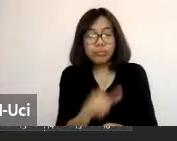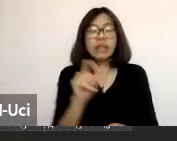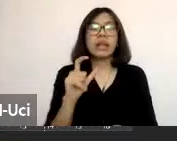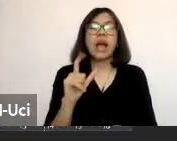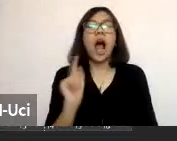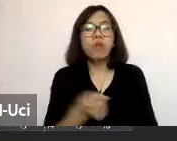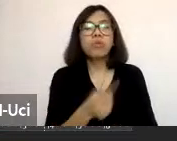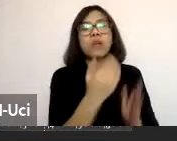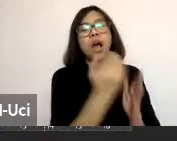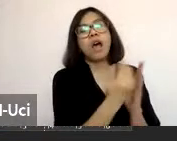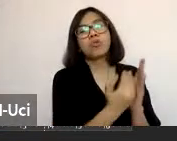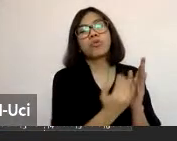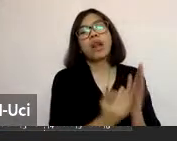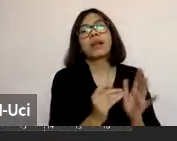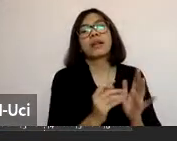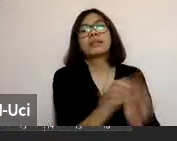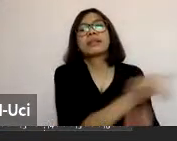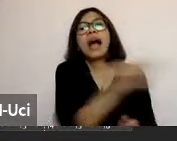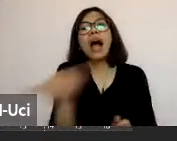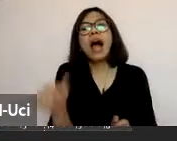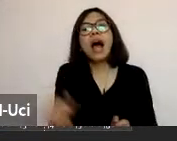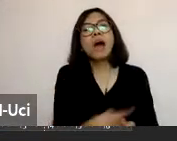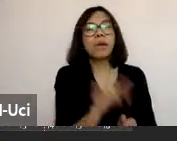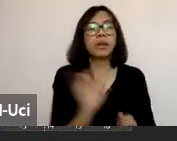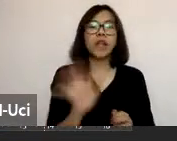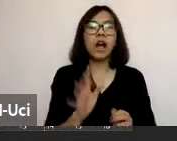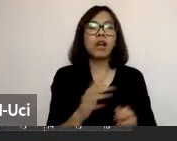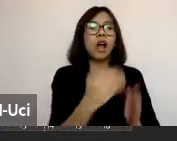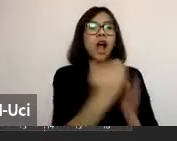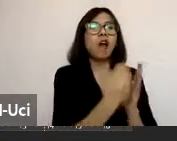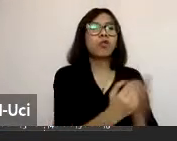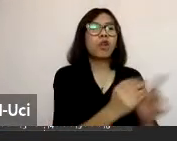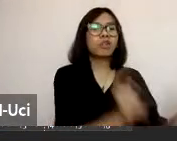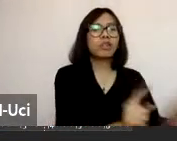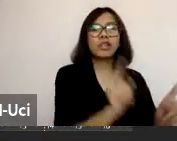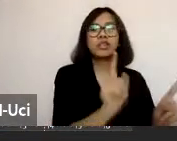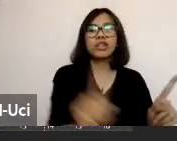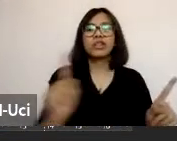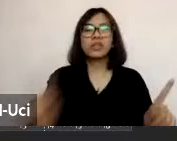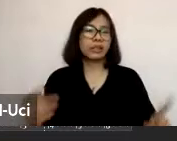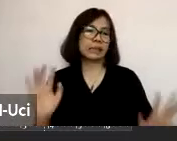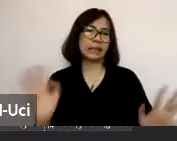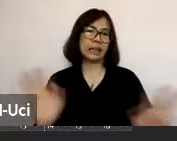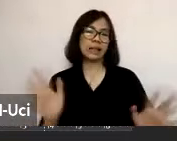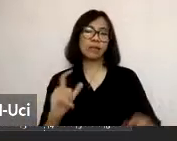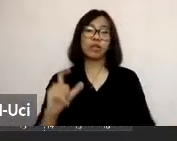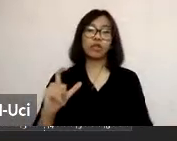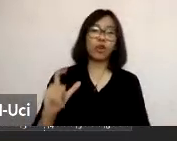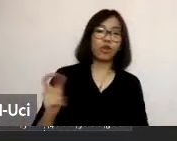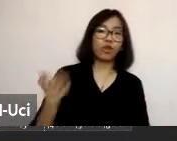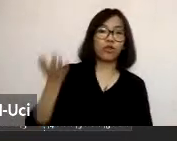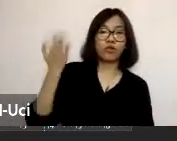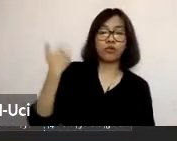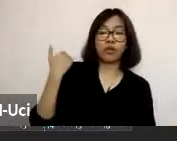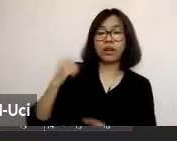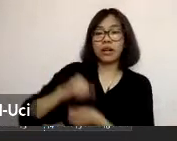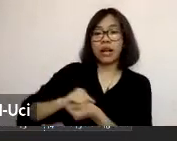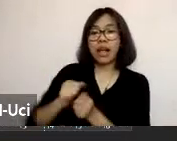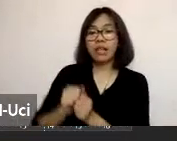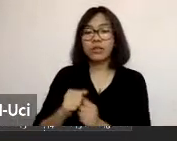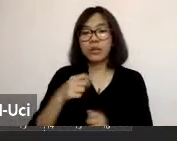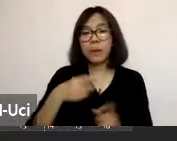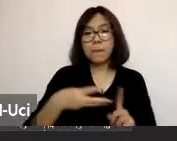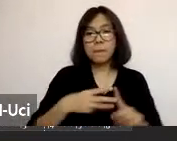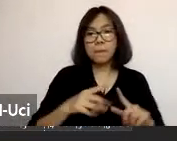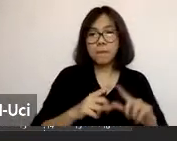dengan ketentuan yang mengatur detail tersebut seperti misalnya kasus kebakaran